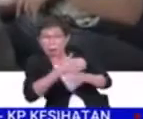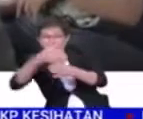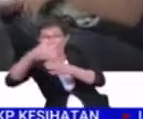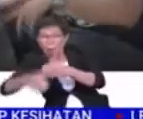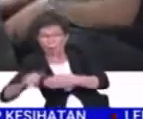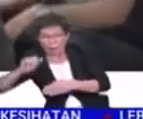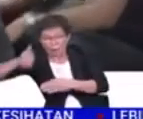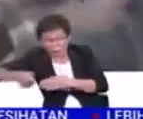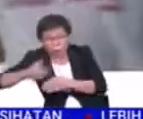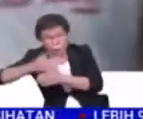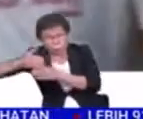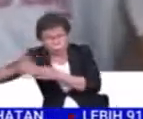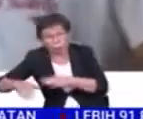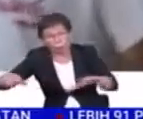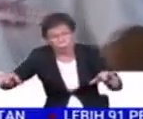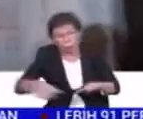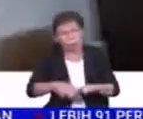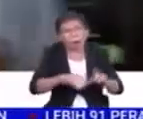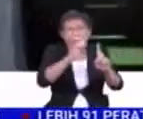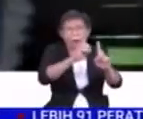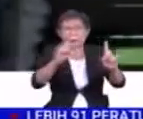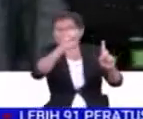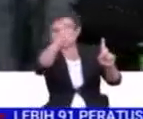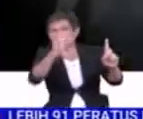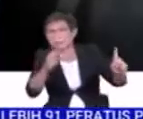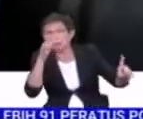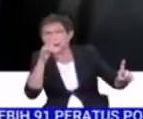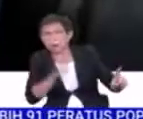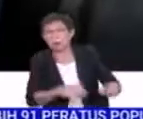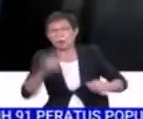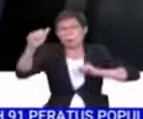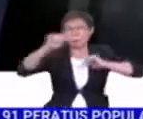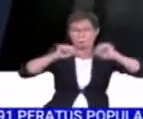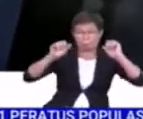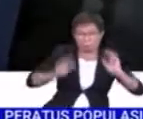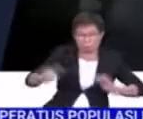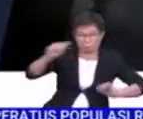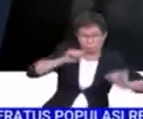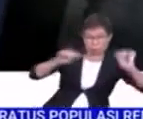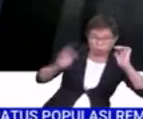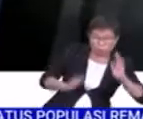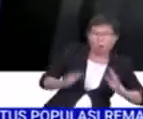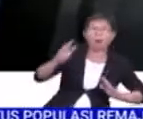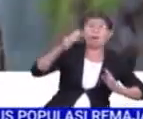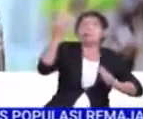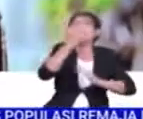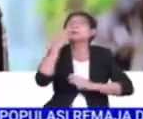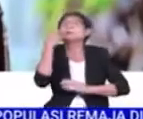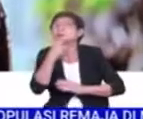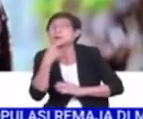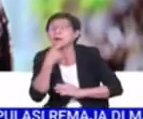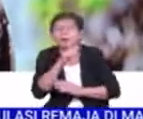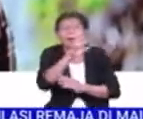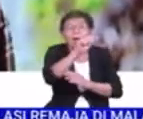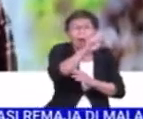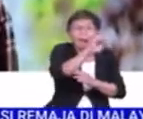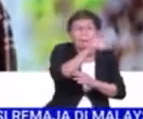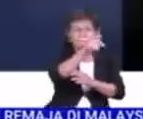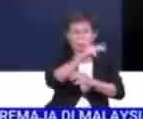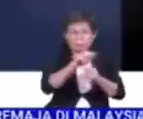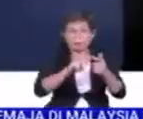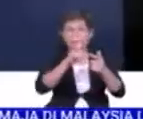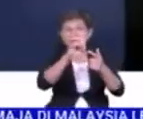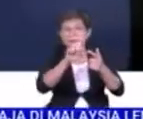berakhir esok dilakukan sepenuhnya di Melaka antara barisan plafon yang membintangi telefilem ini ialah aman classica